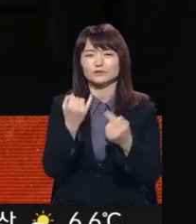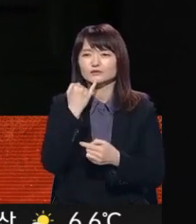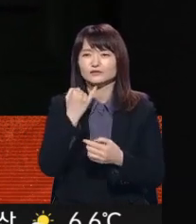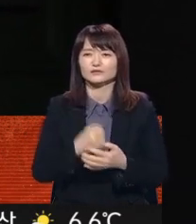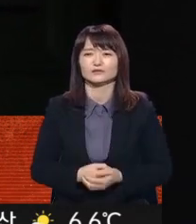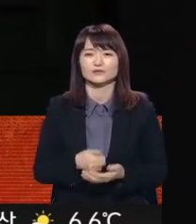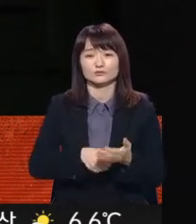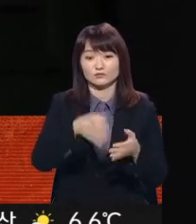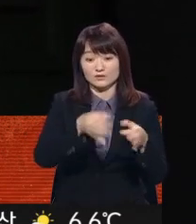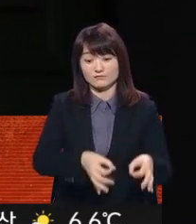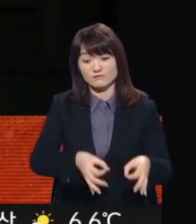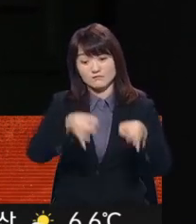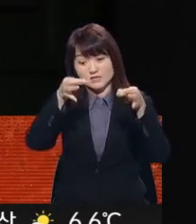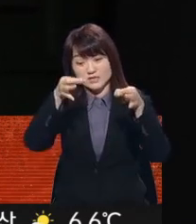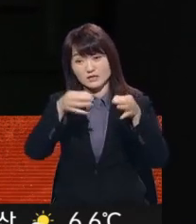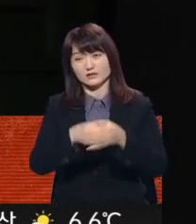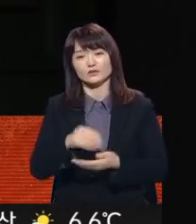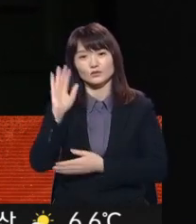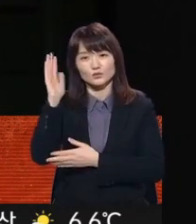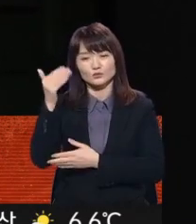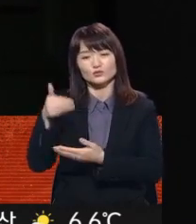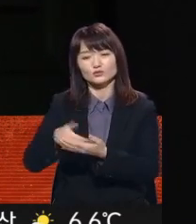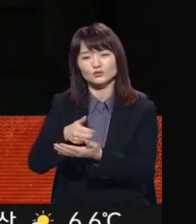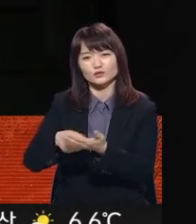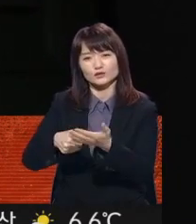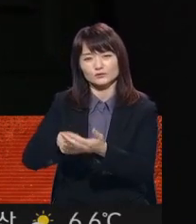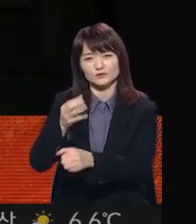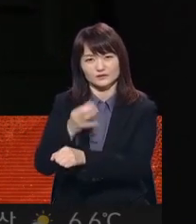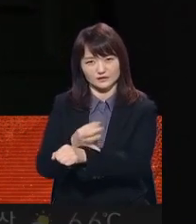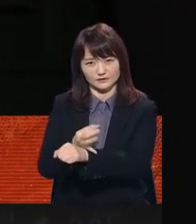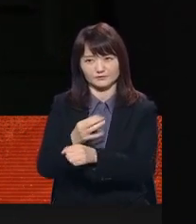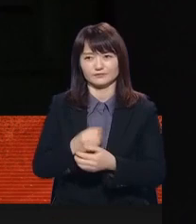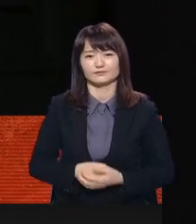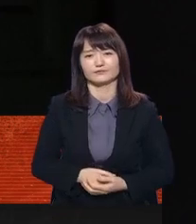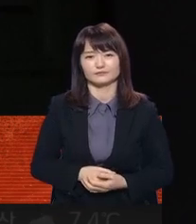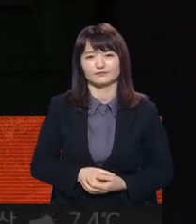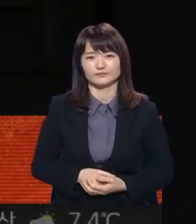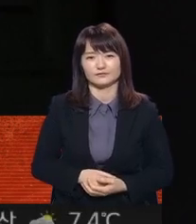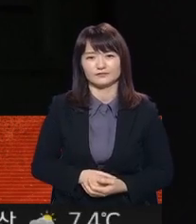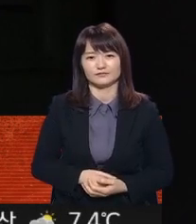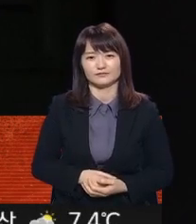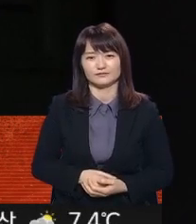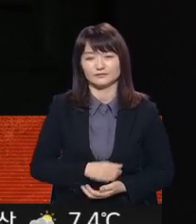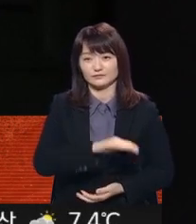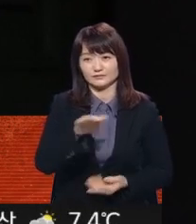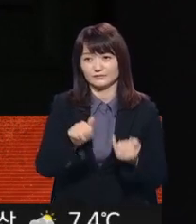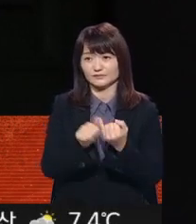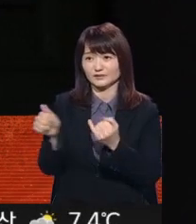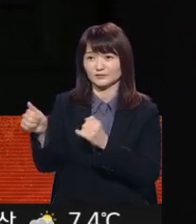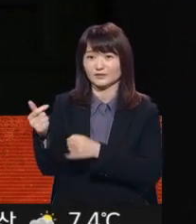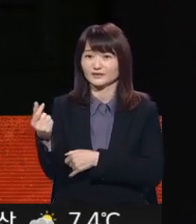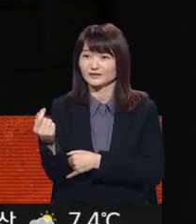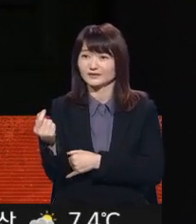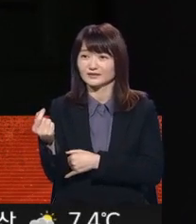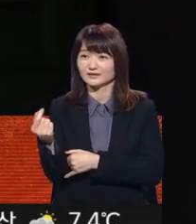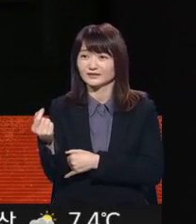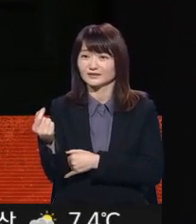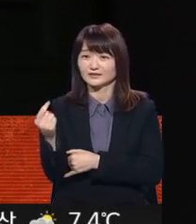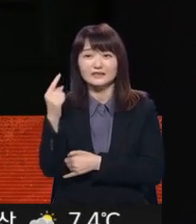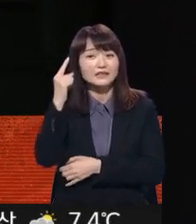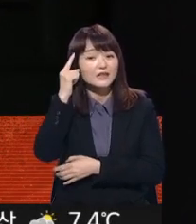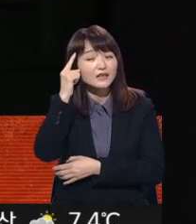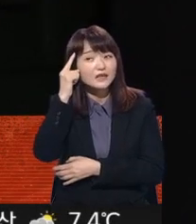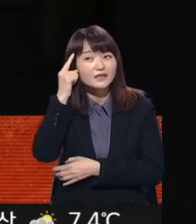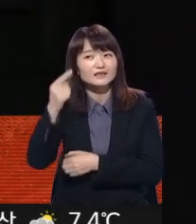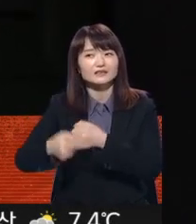물가 때문에 저도 중고 제품 많이 씁니다라고도 하셨습니다. 그런데 선아오님은 우리 남편이네 저러고 핸드폰은